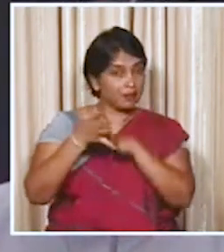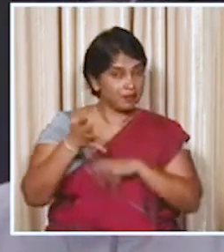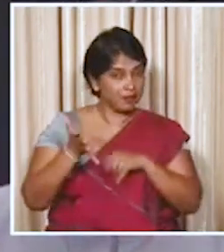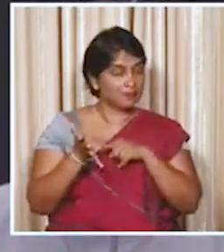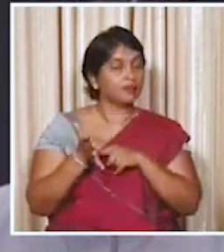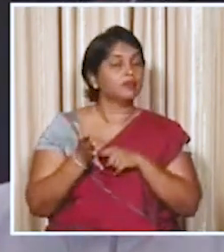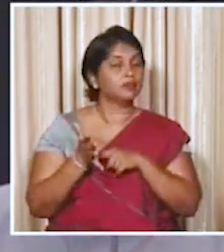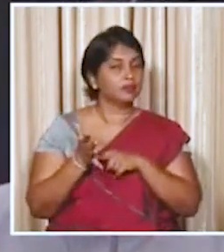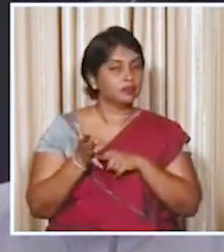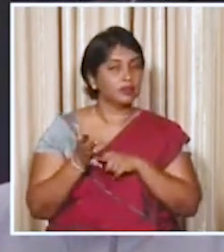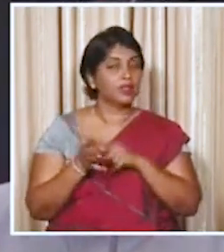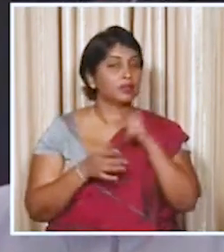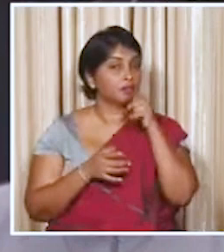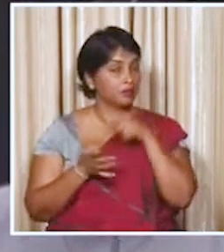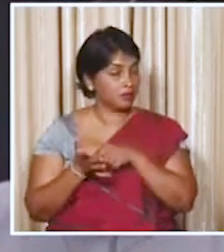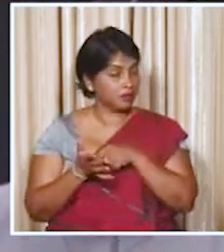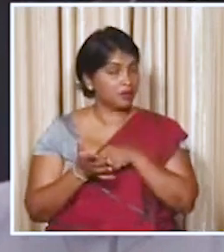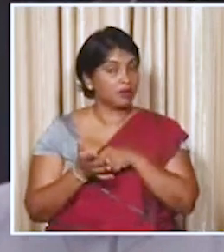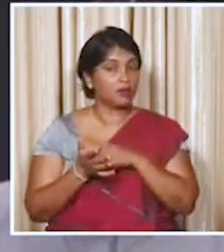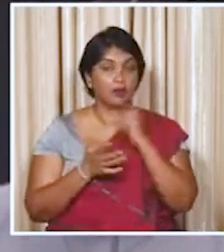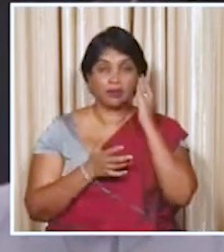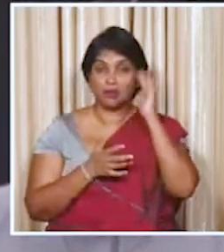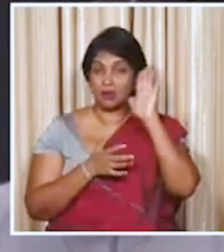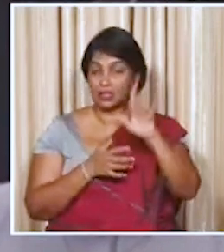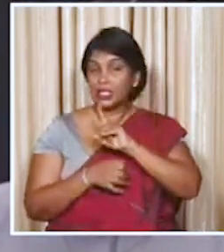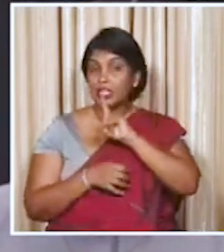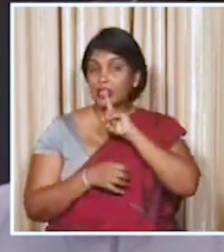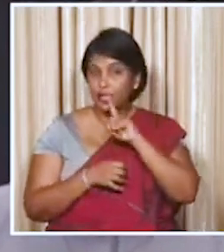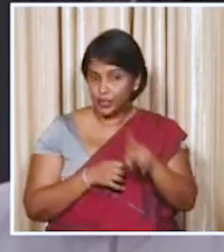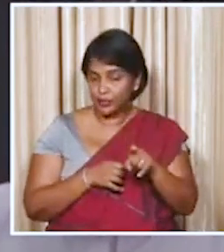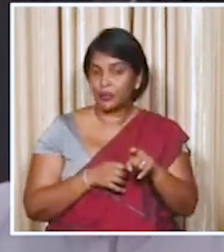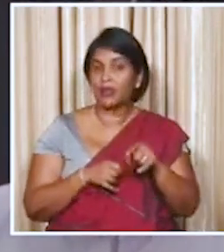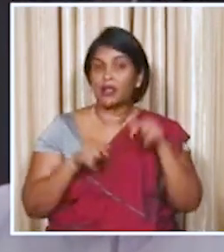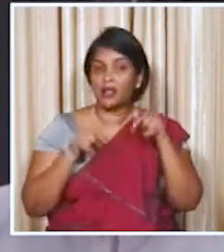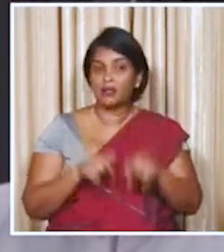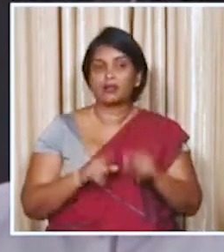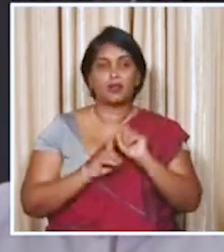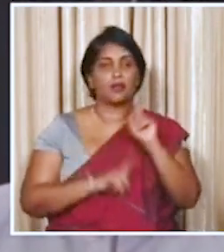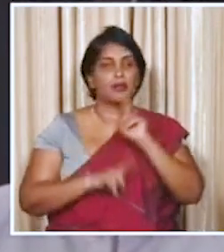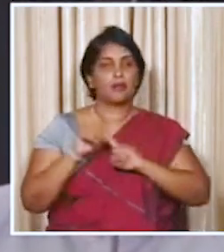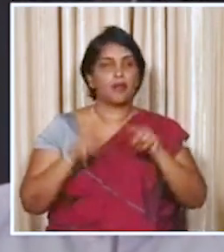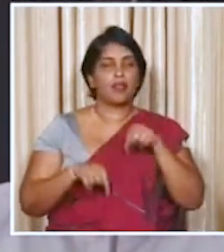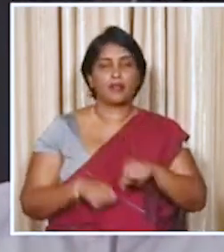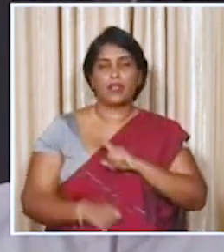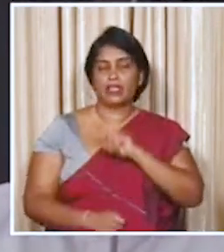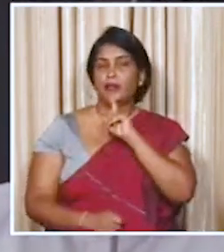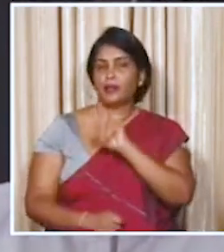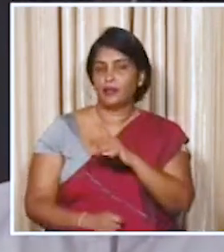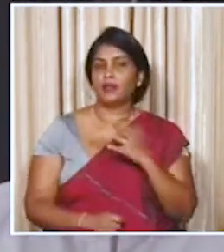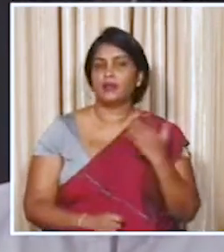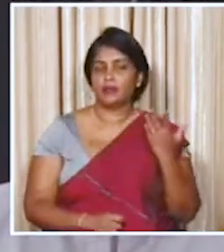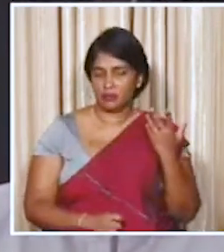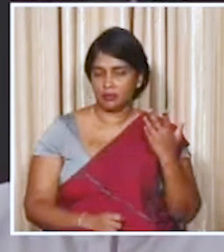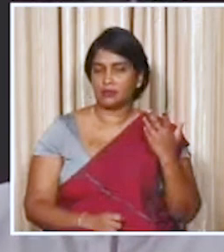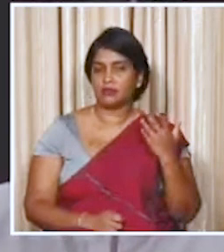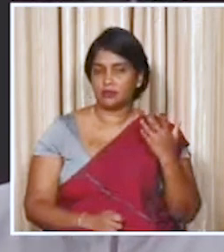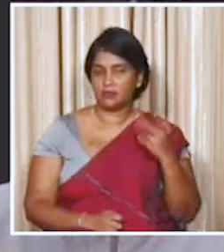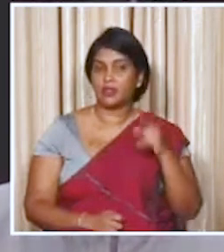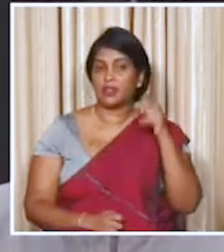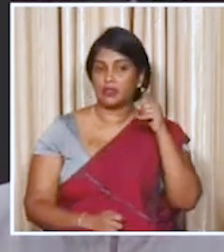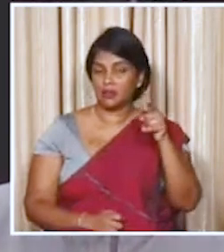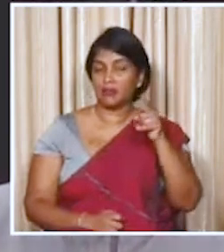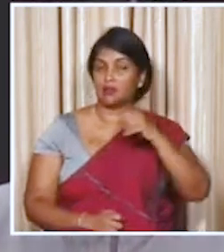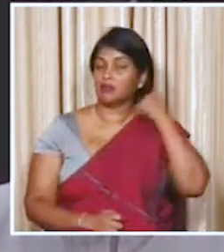දේ, ඔබතුමිය ඒ කාන්තාවට කියපු දේ අද පාර්ලිමේන්තුවේ කියුනේ නැහැ කියලා මට හිතුණා.